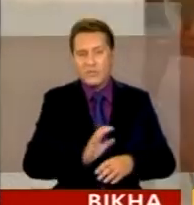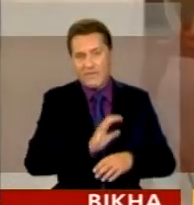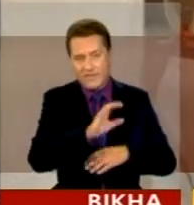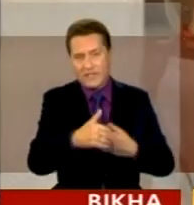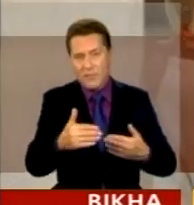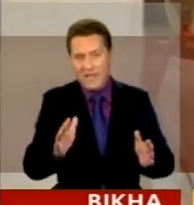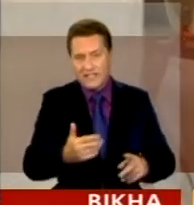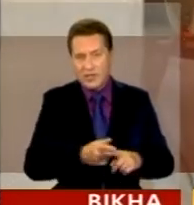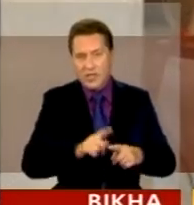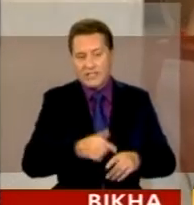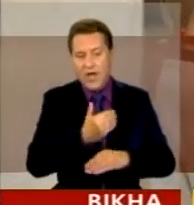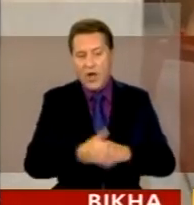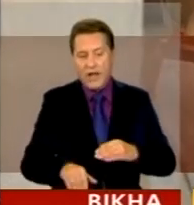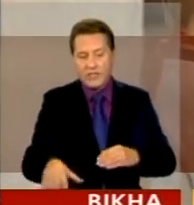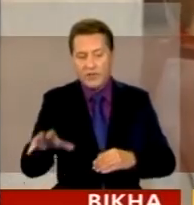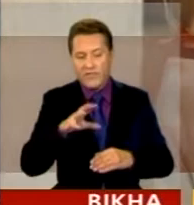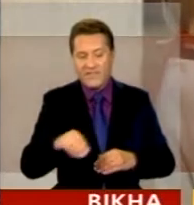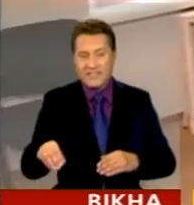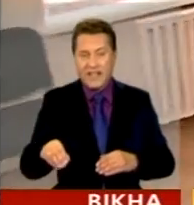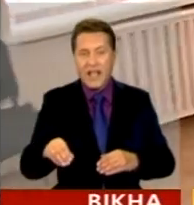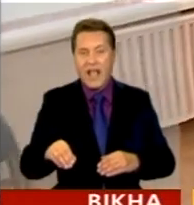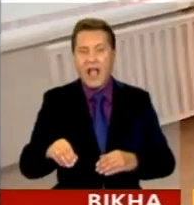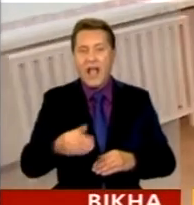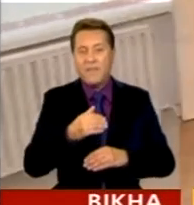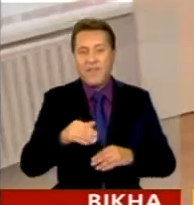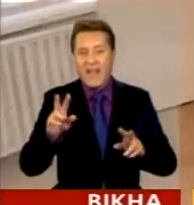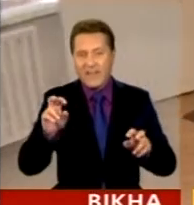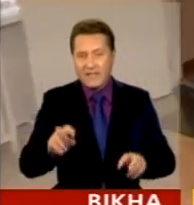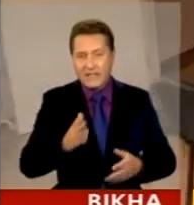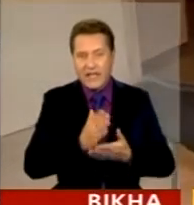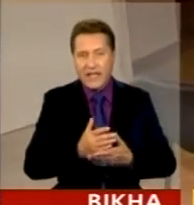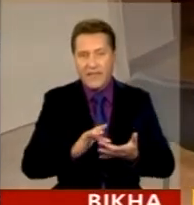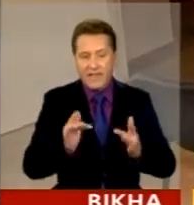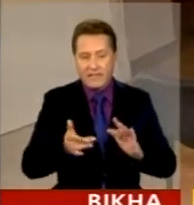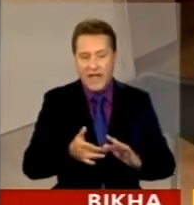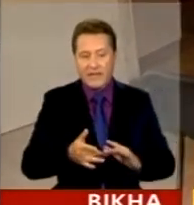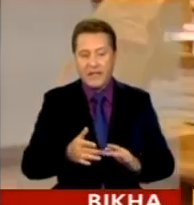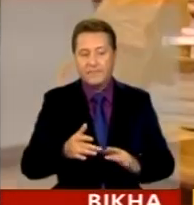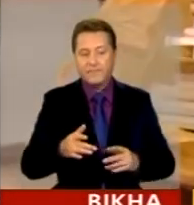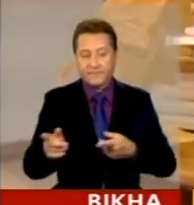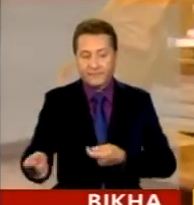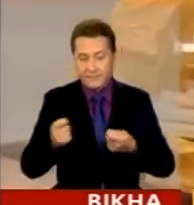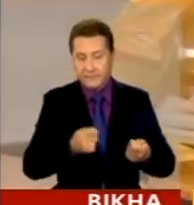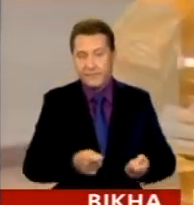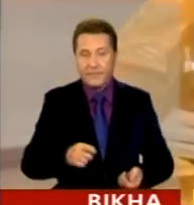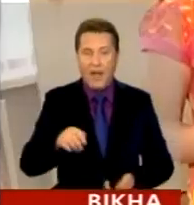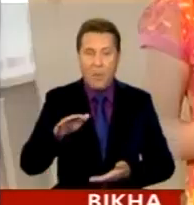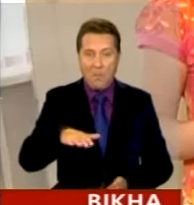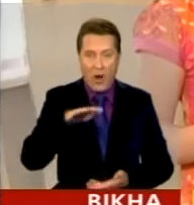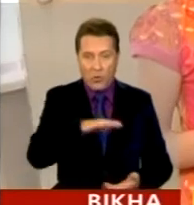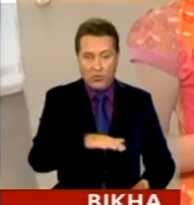цією адресою. Усі реквізити є на сайті Вікон. А от Катя з батьком допомагає дітям вже зараз. Принесла цілий пакунок